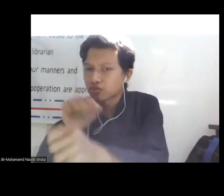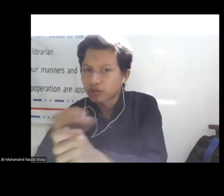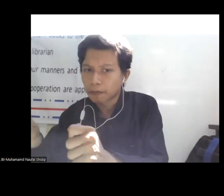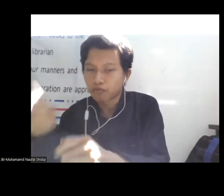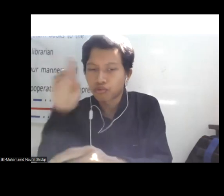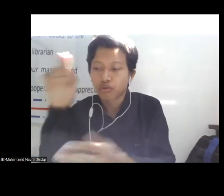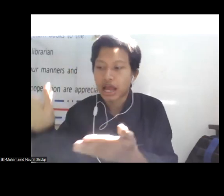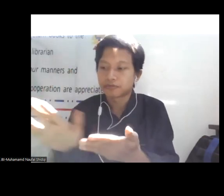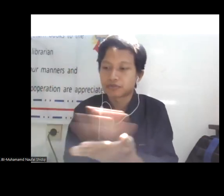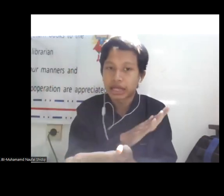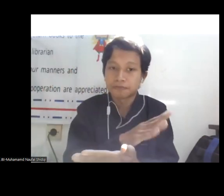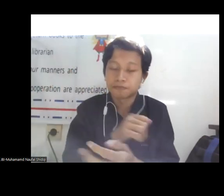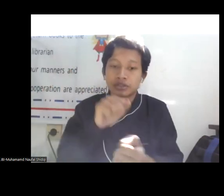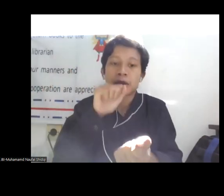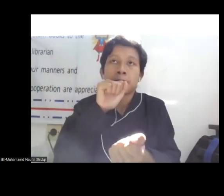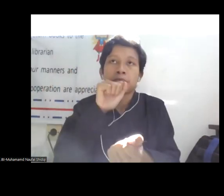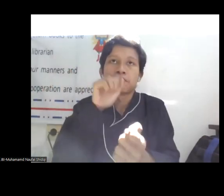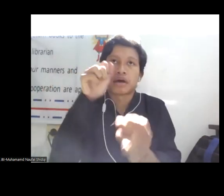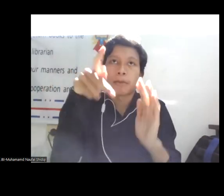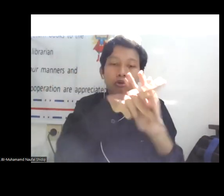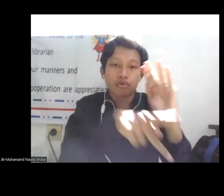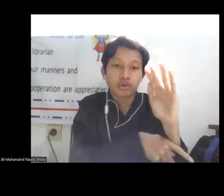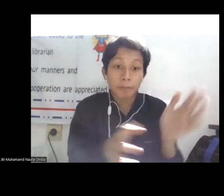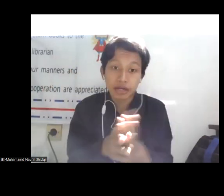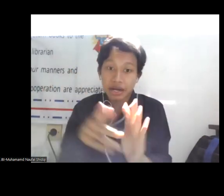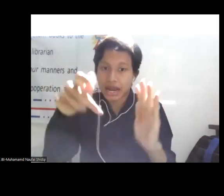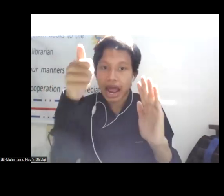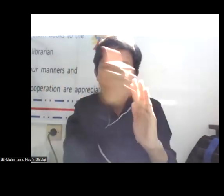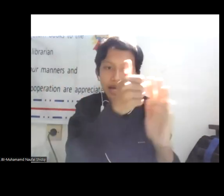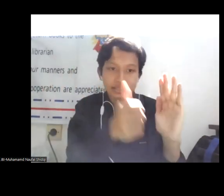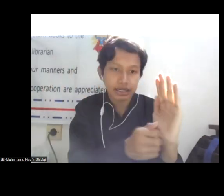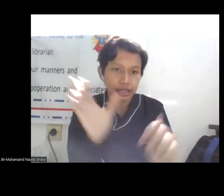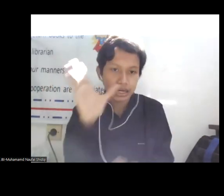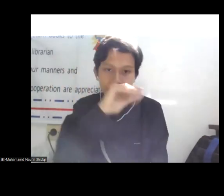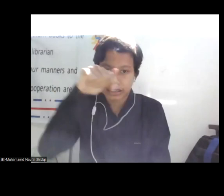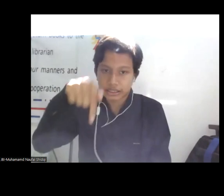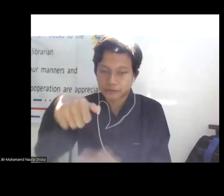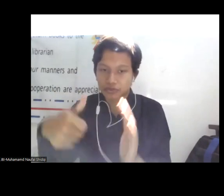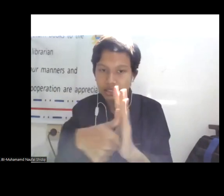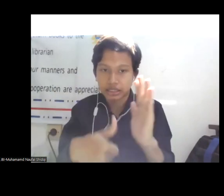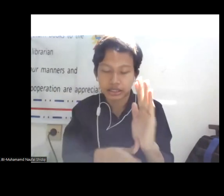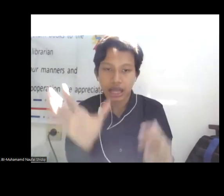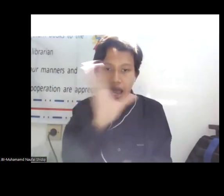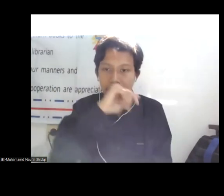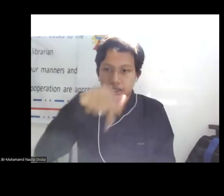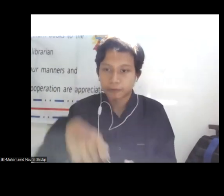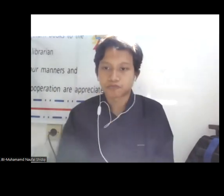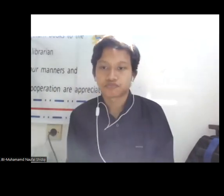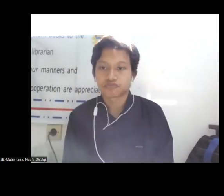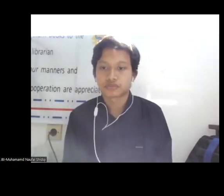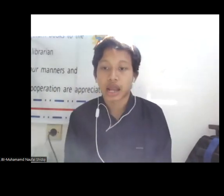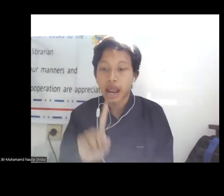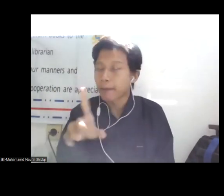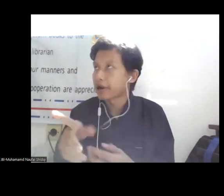mulai tahap perencanaan sampai pelaksanaan dari bulan Januari